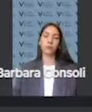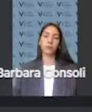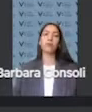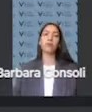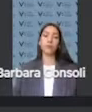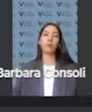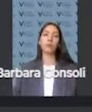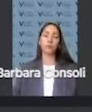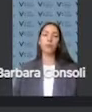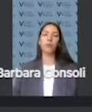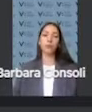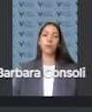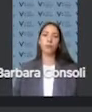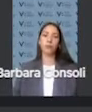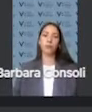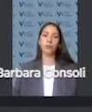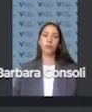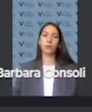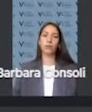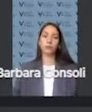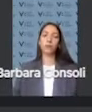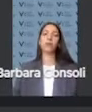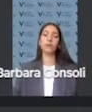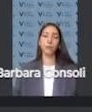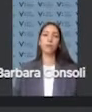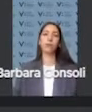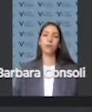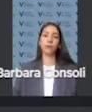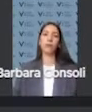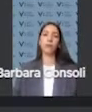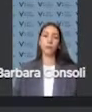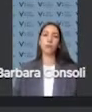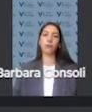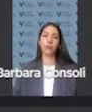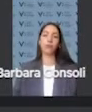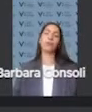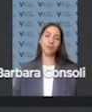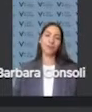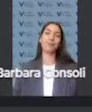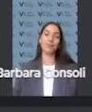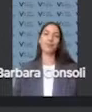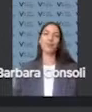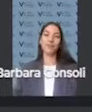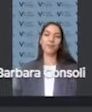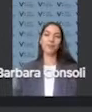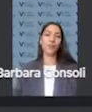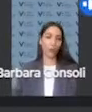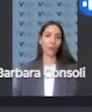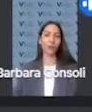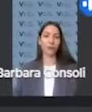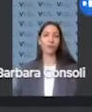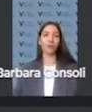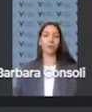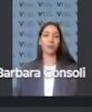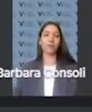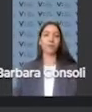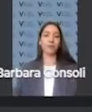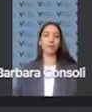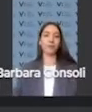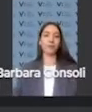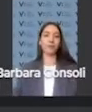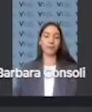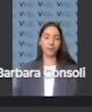intessere una serie di relazioni che diventano anche delle relazioni di amicizia, non soltanto di carattere, Certo.